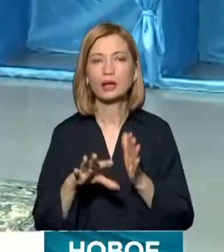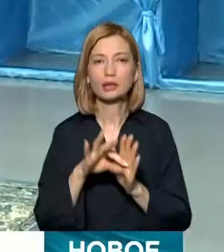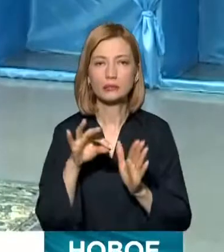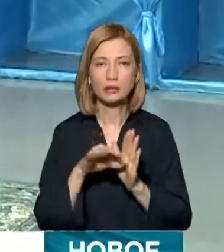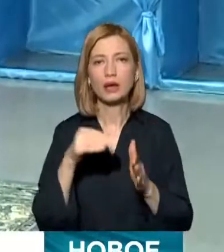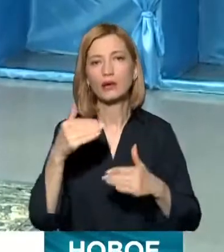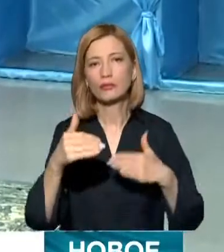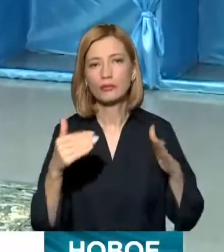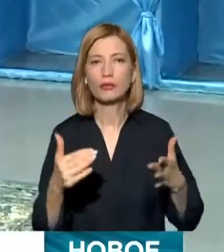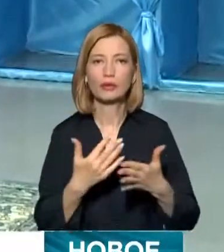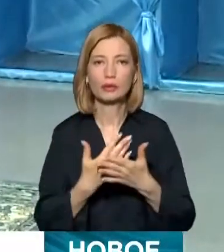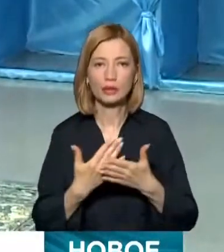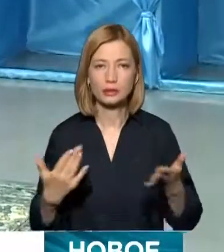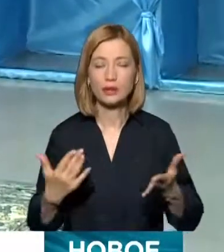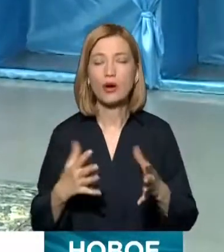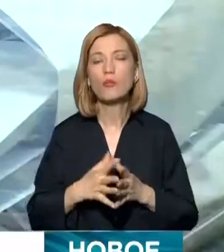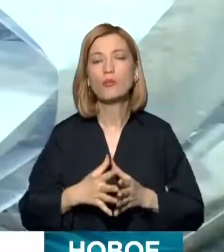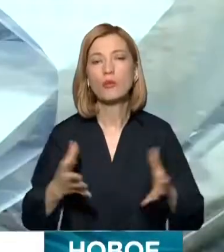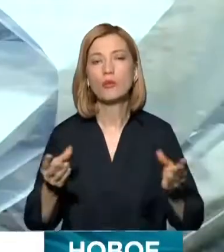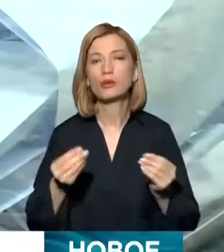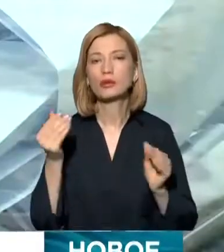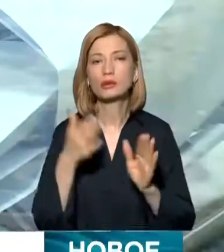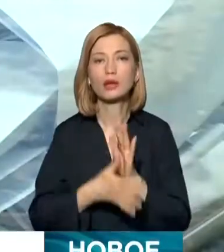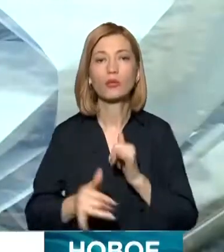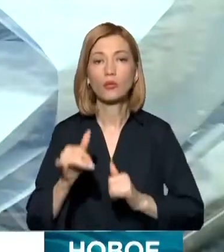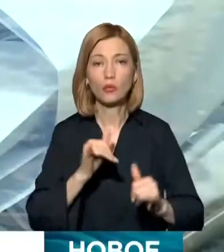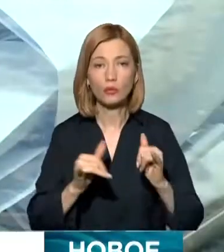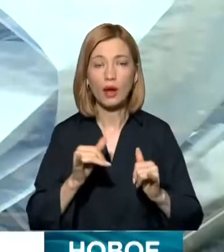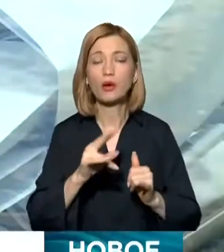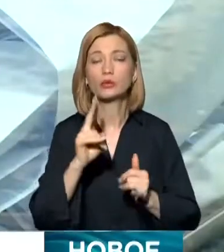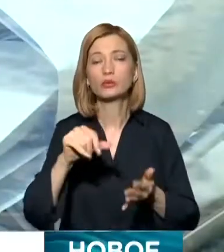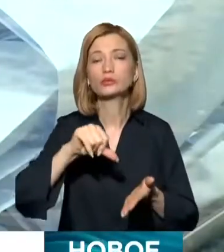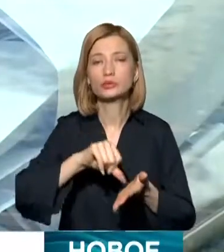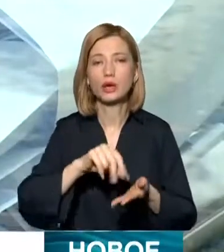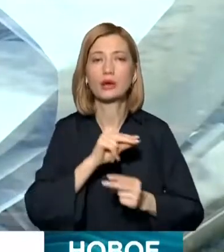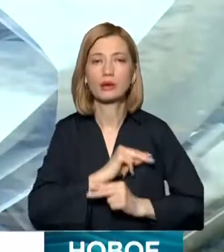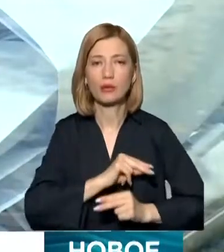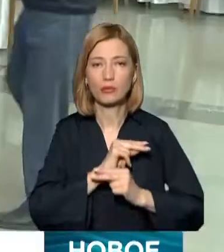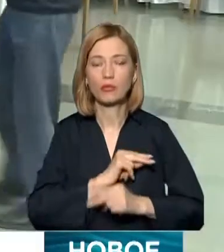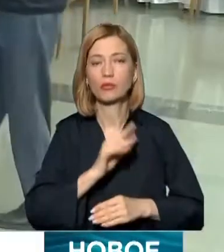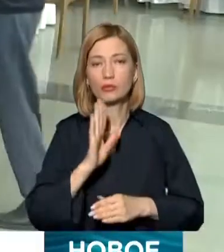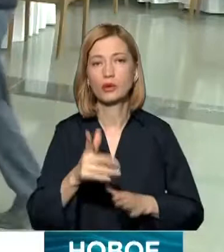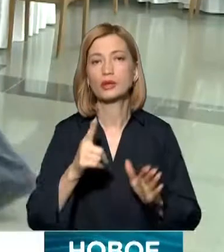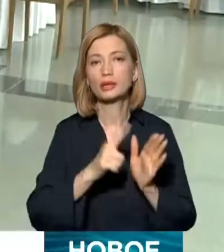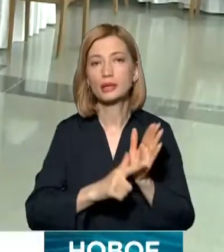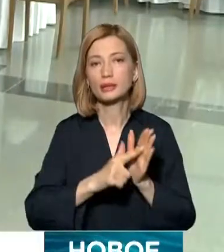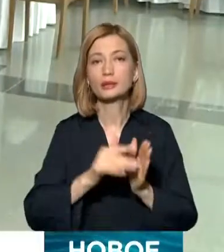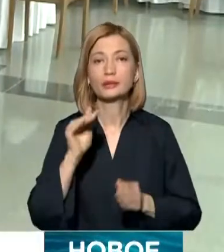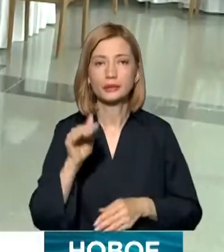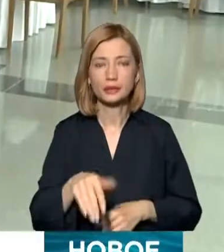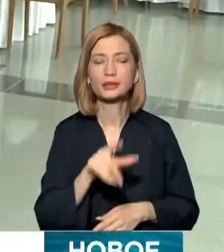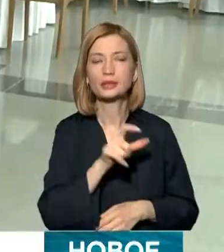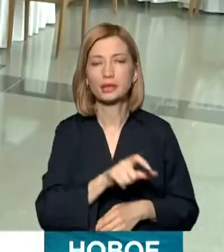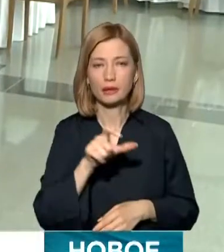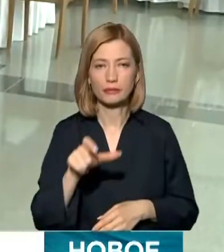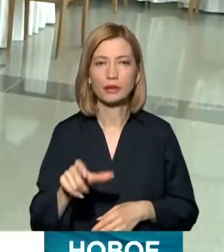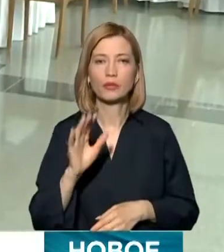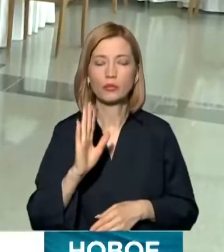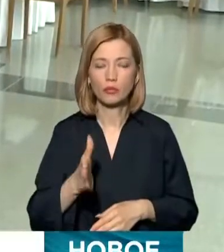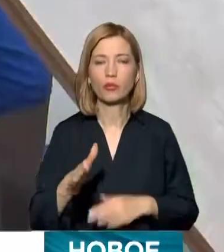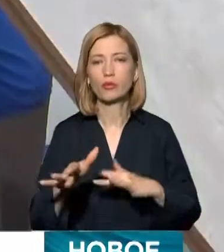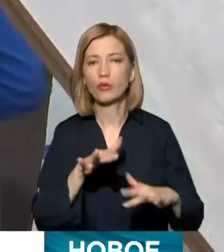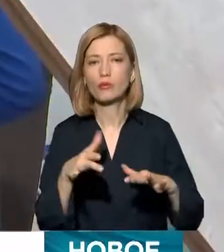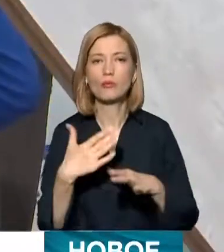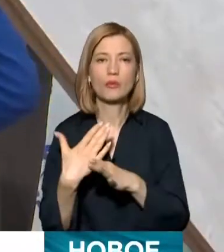урн. Основная часть денег пойдет на оплату труда членов избирательных комиссий, их больше 70 тысяч. Представители партии уже